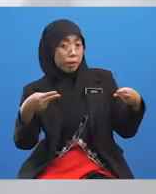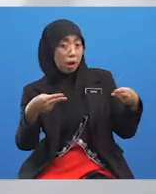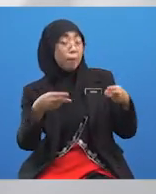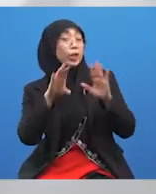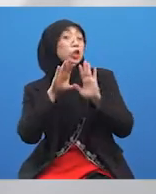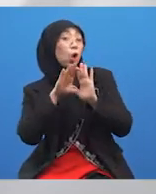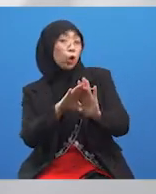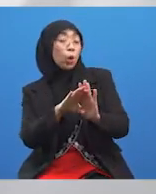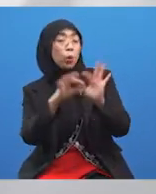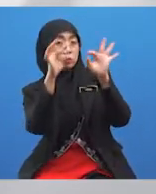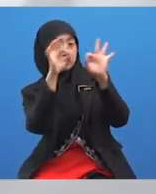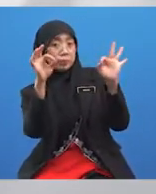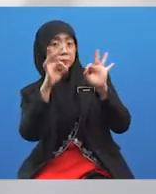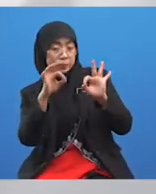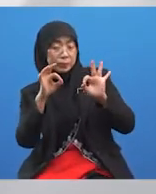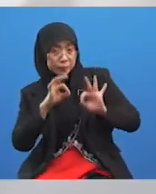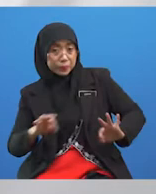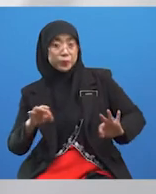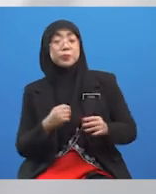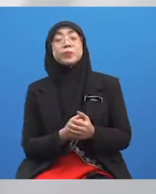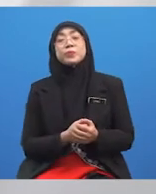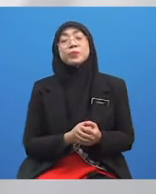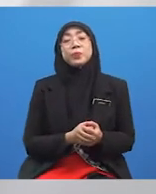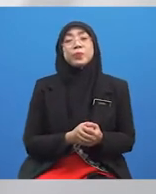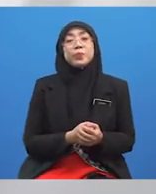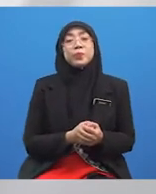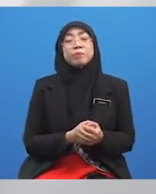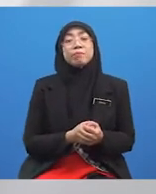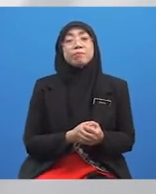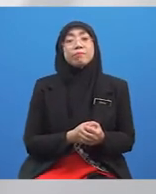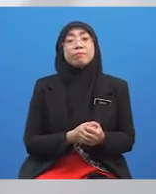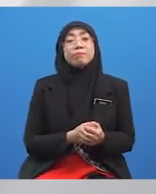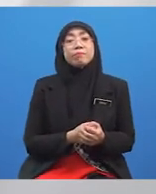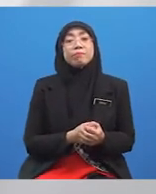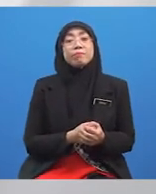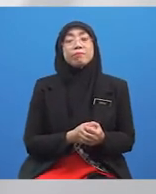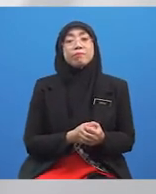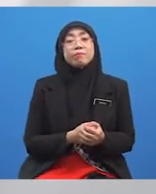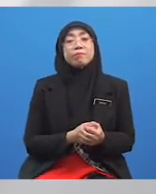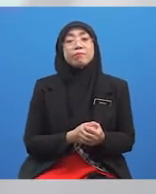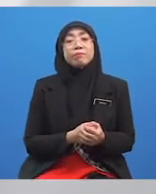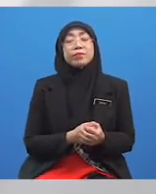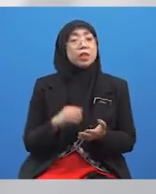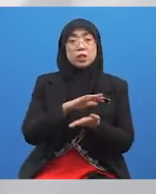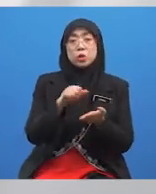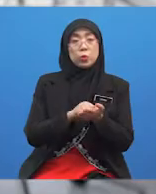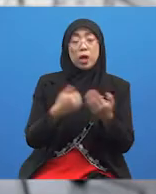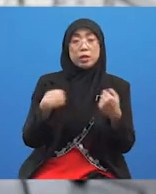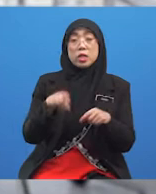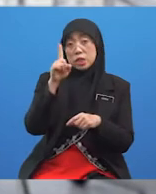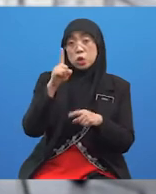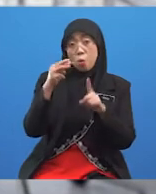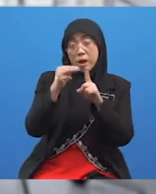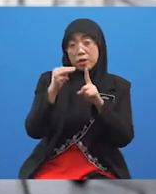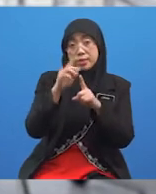industri iaitu dua proses. Lihat markah yang diperuntukkan sebanyak 6 markah. Ini bermakna satu proses, satu markah,